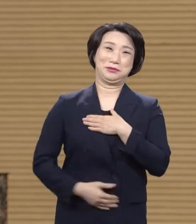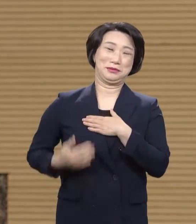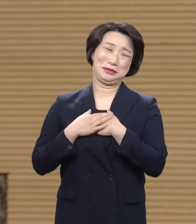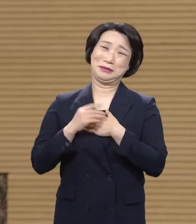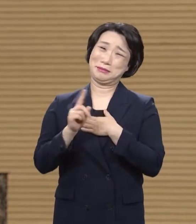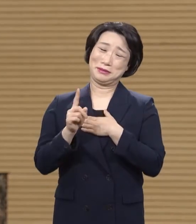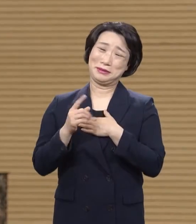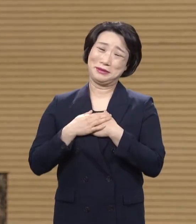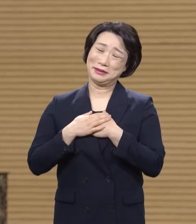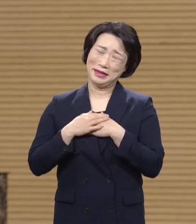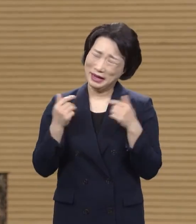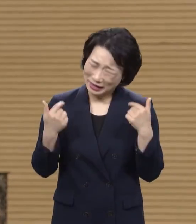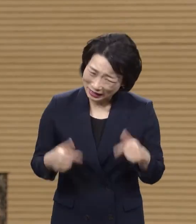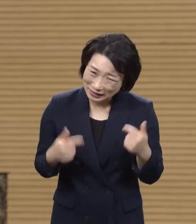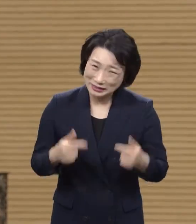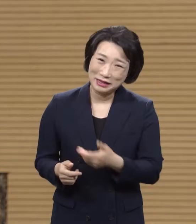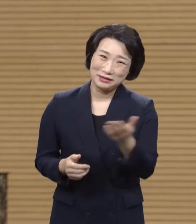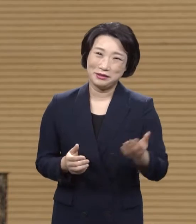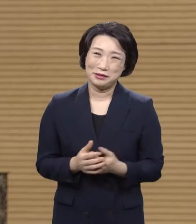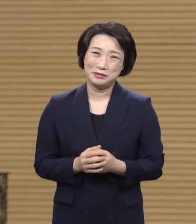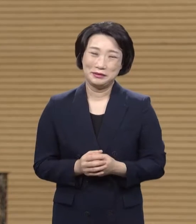놈은 항상